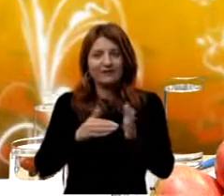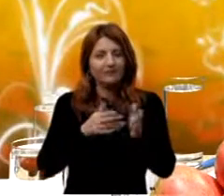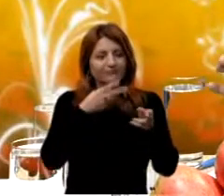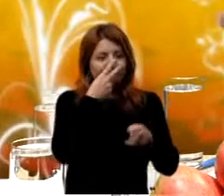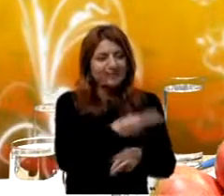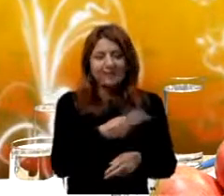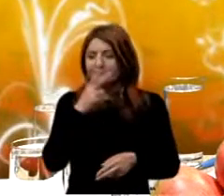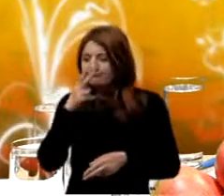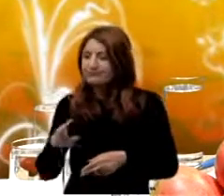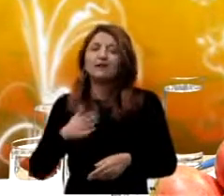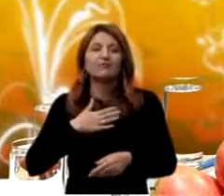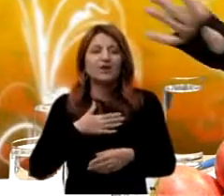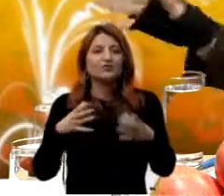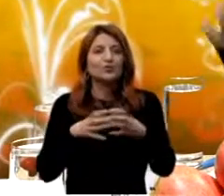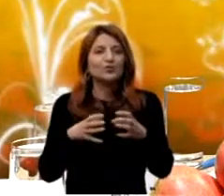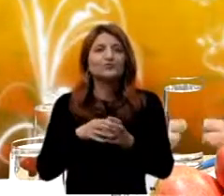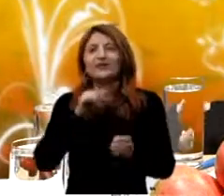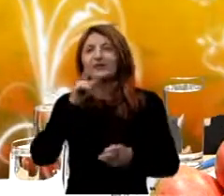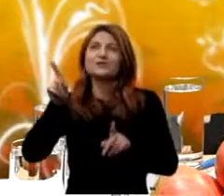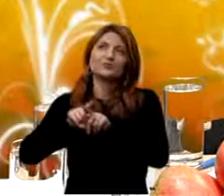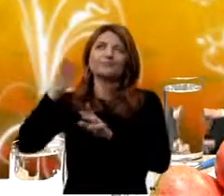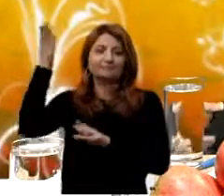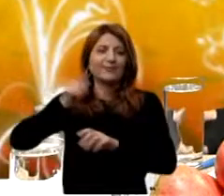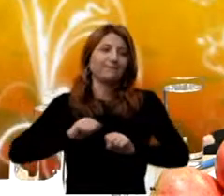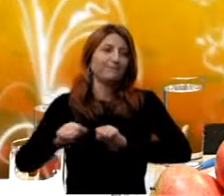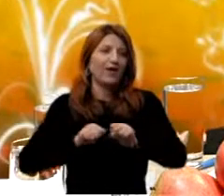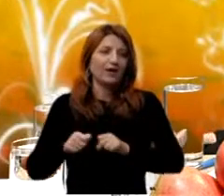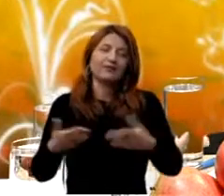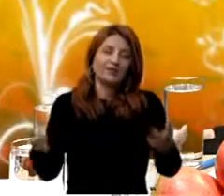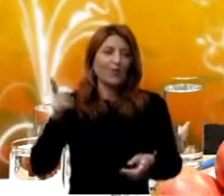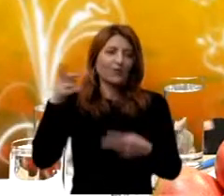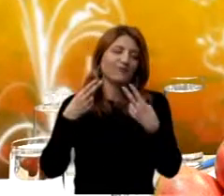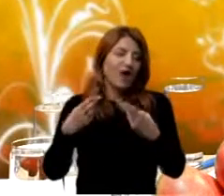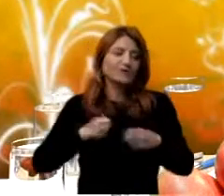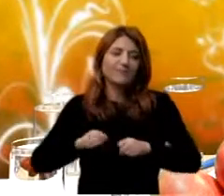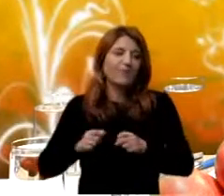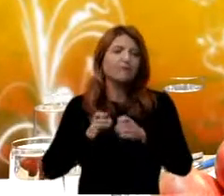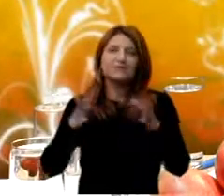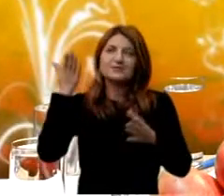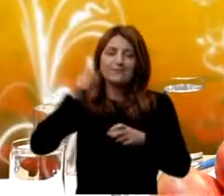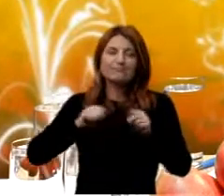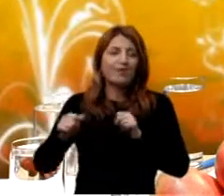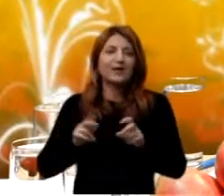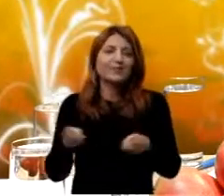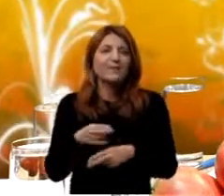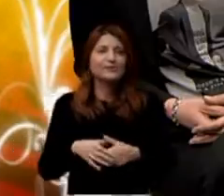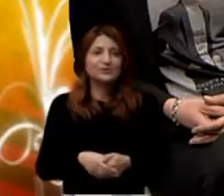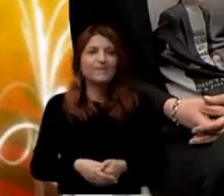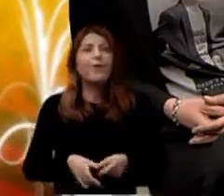fokusirati naše društvo, naše političare, da ne kažem šta, ali oni su važni, bez njih ne možemo. Da, mora biti pozitivna